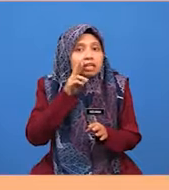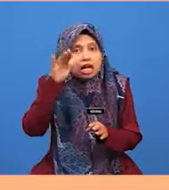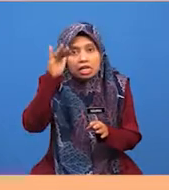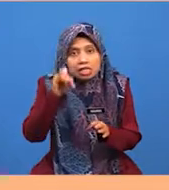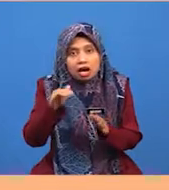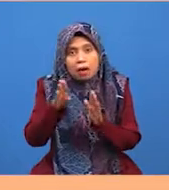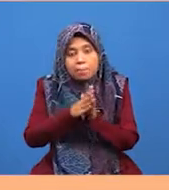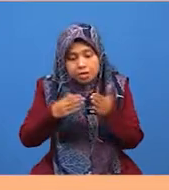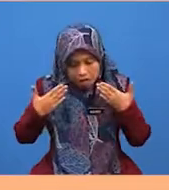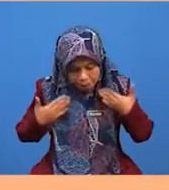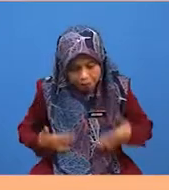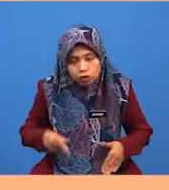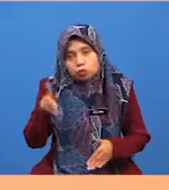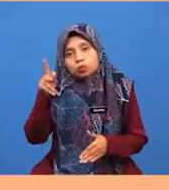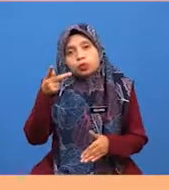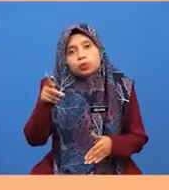yang berbaju kuning.